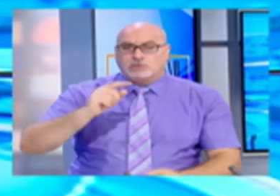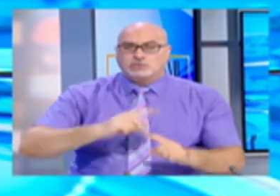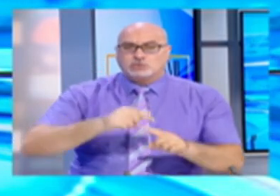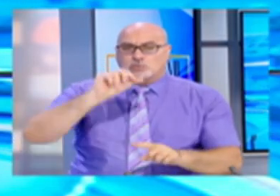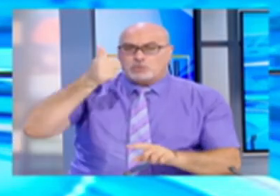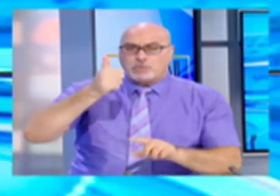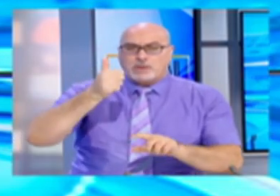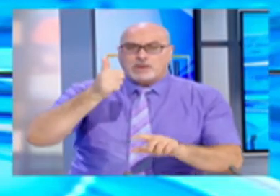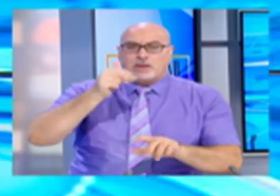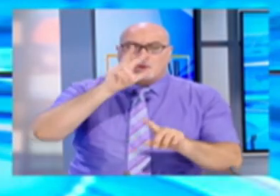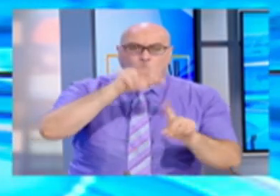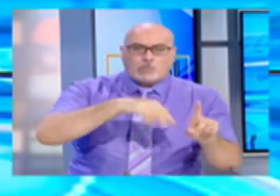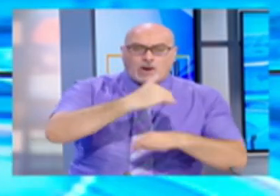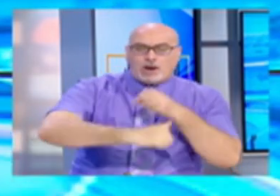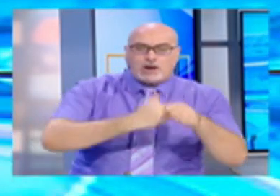الأول من سنة